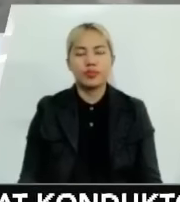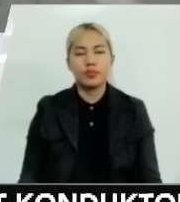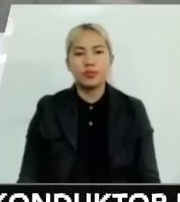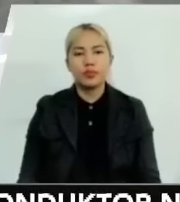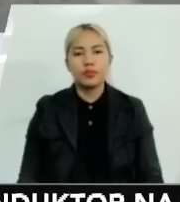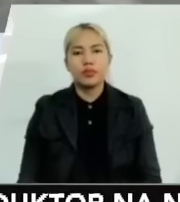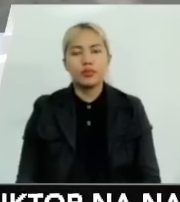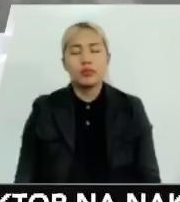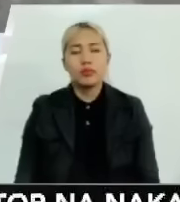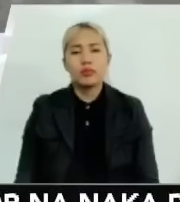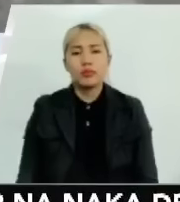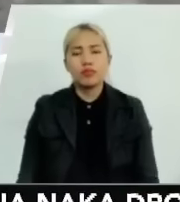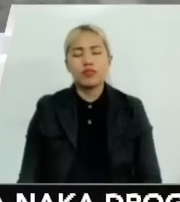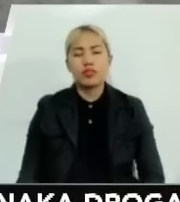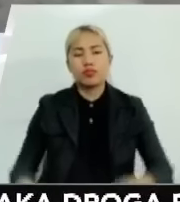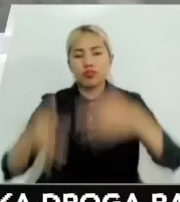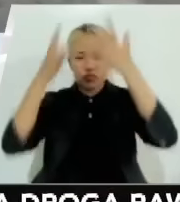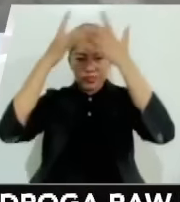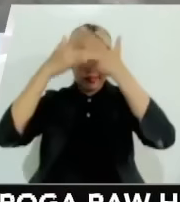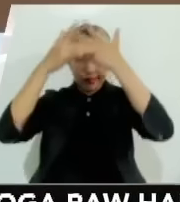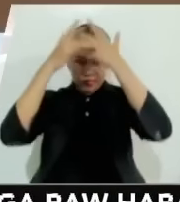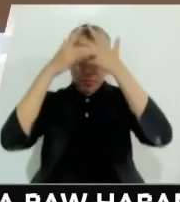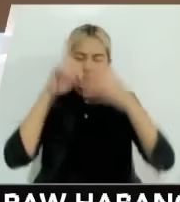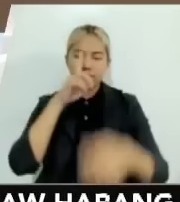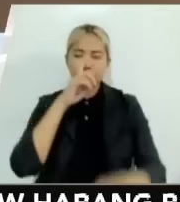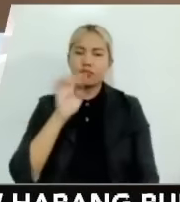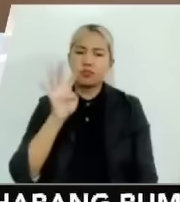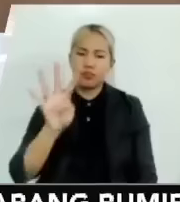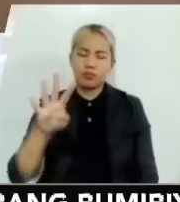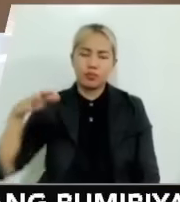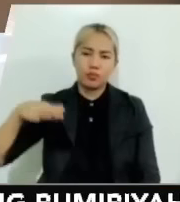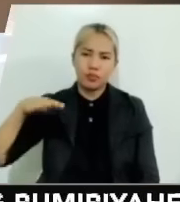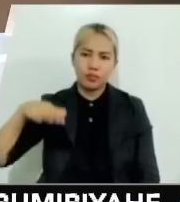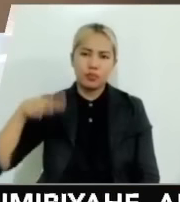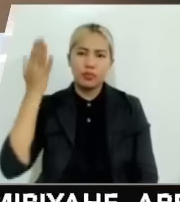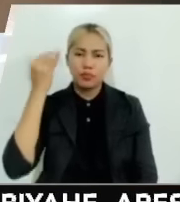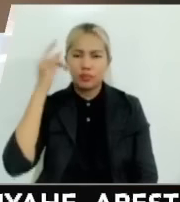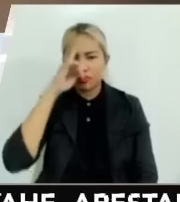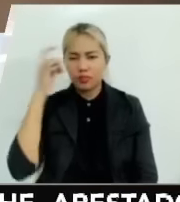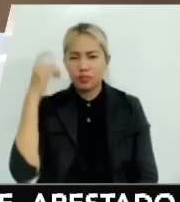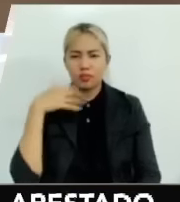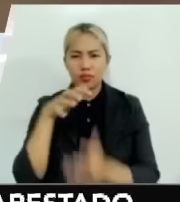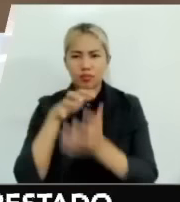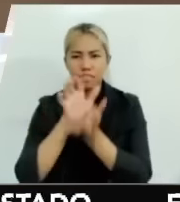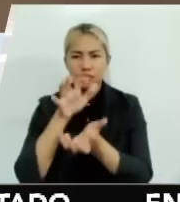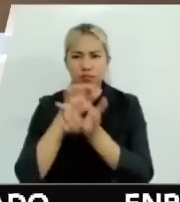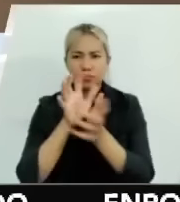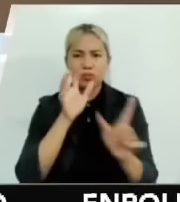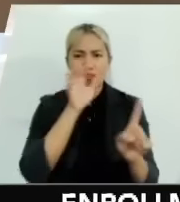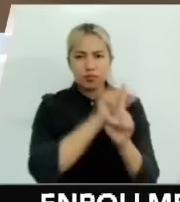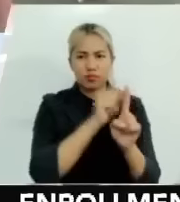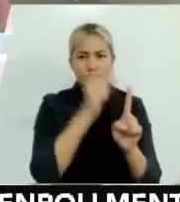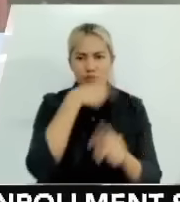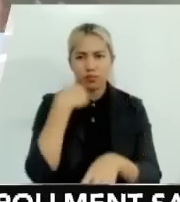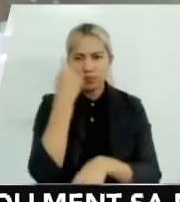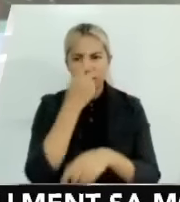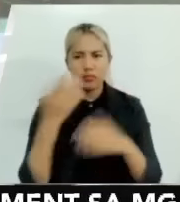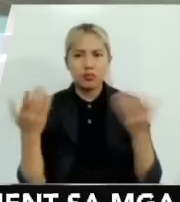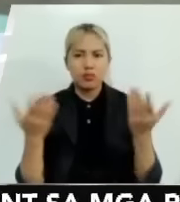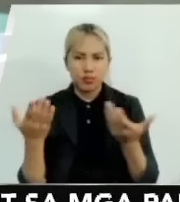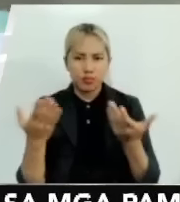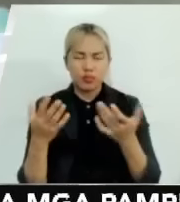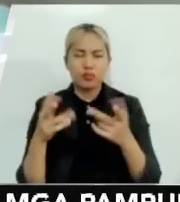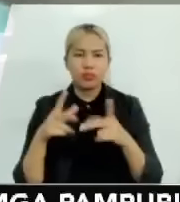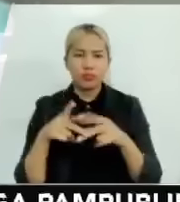Trauma ang inabot ng 4 na taong gulang na bata matapos sakmali ng aso ang kanyang mukha sa Barangay Longos, Calasiao, Pangasinan. Kwento ng